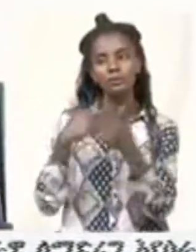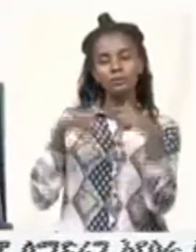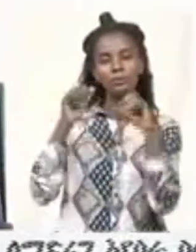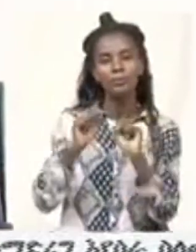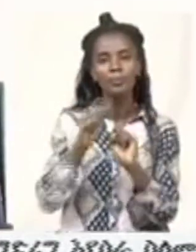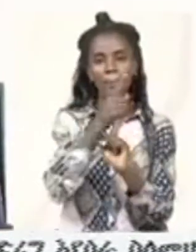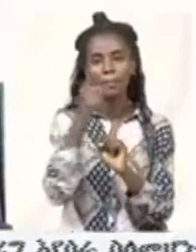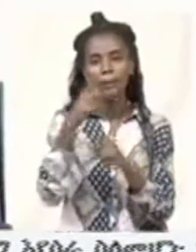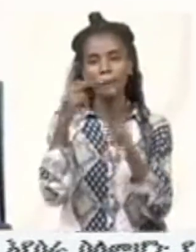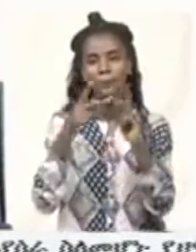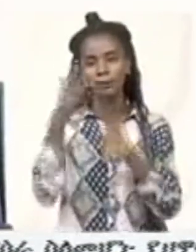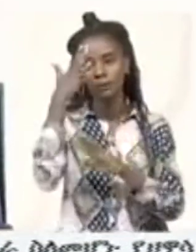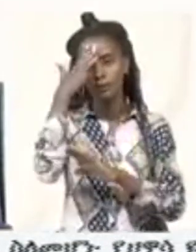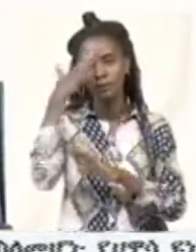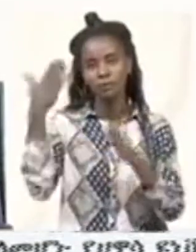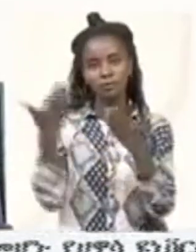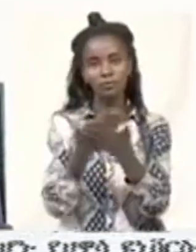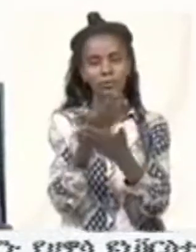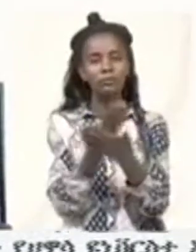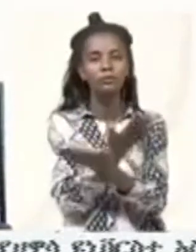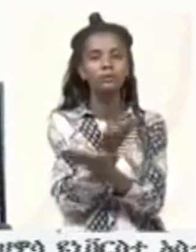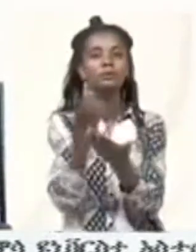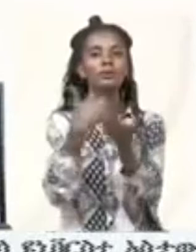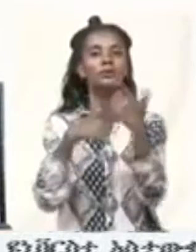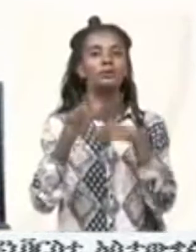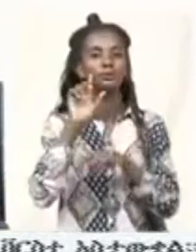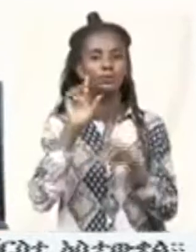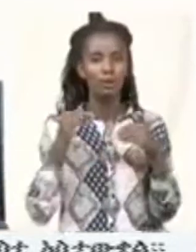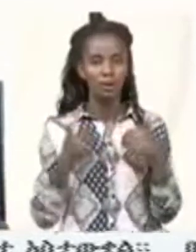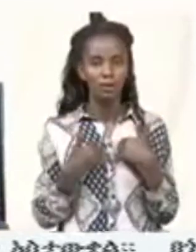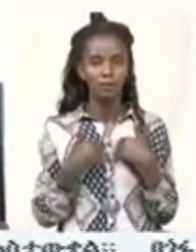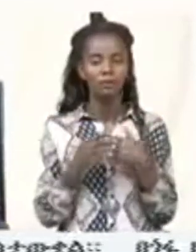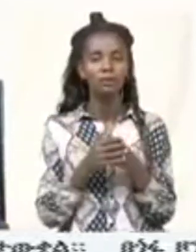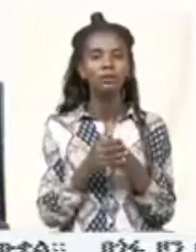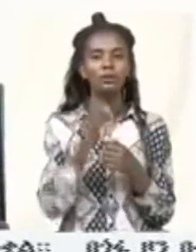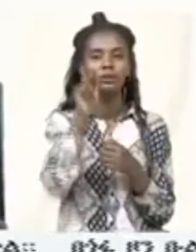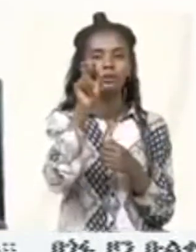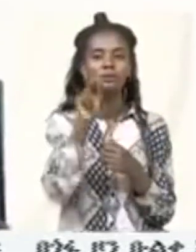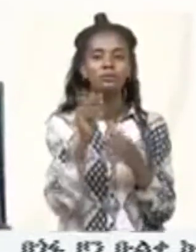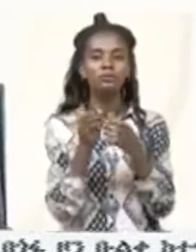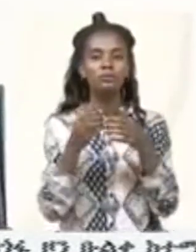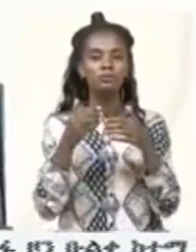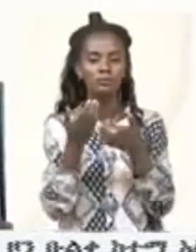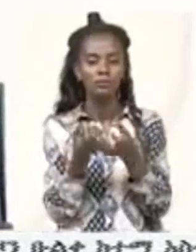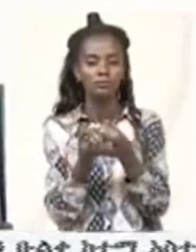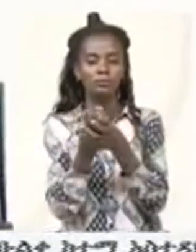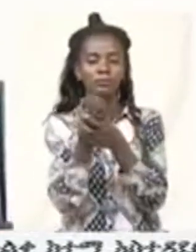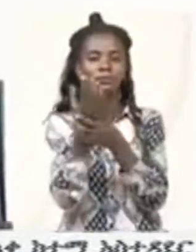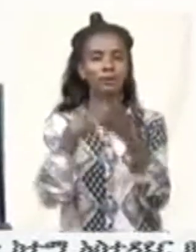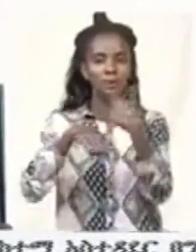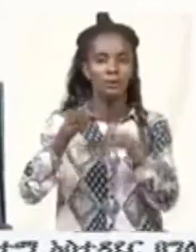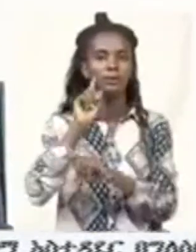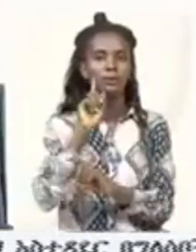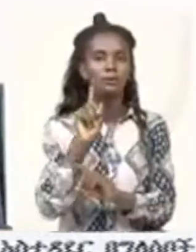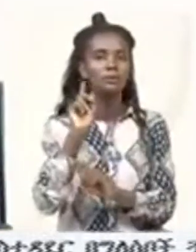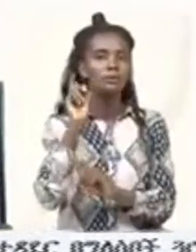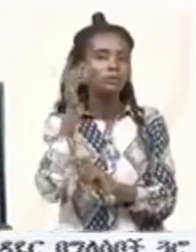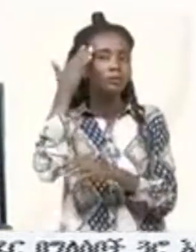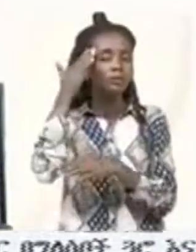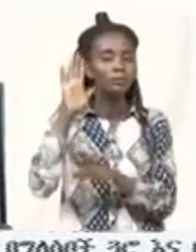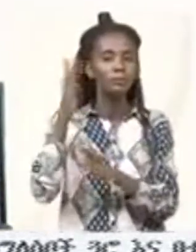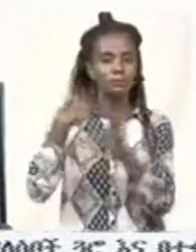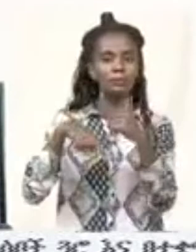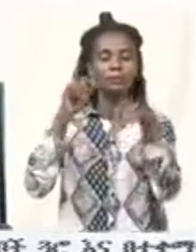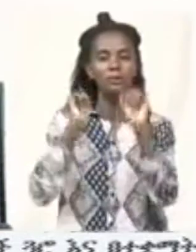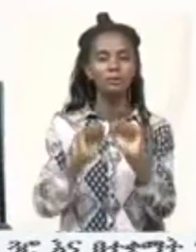ቦታ እንደምታውቁት ኒው ቫሪያንቶች እየመጡ ነው ያሉት፣ የዴልታና የኦሚክሮን ሌሎች አይነቶችም እየመጡ ነው። ያልተሰማም ሊመጣ ይችላል፣